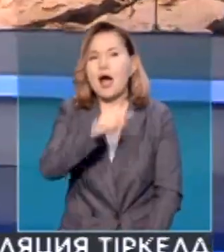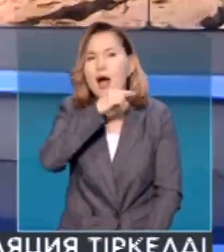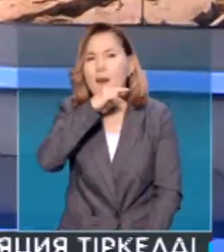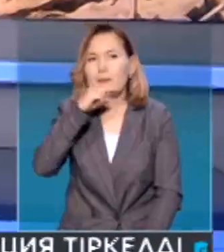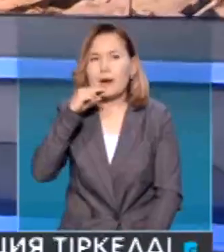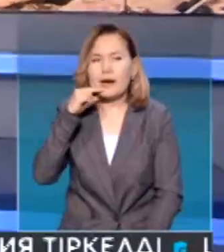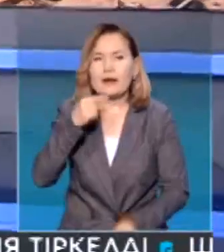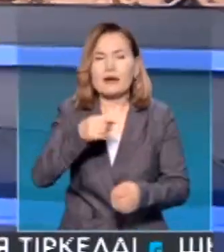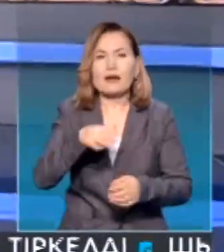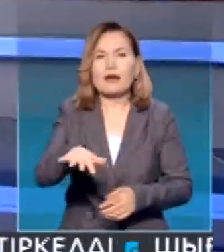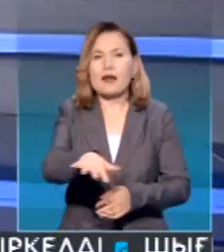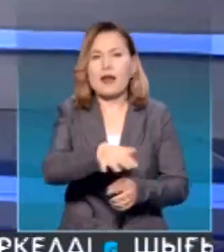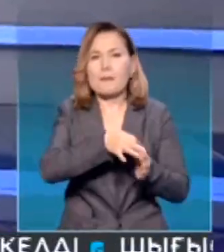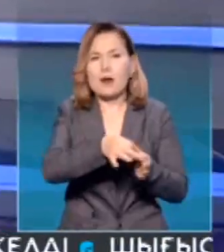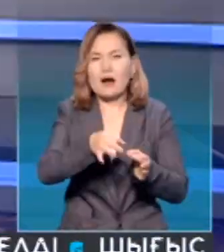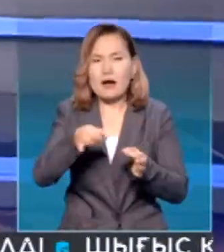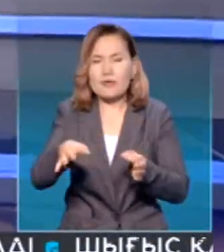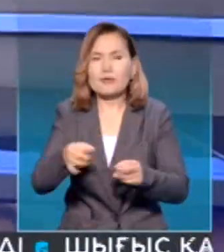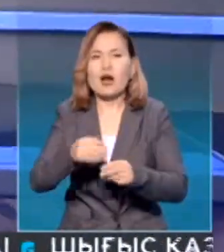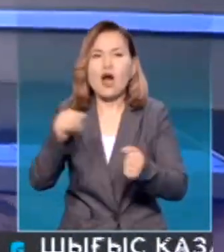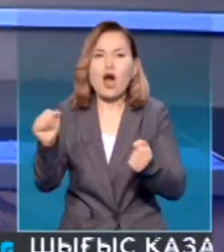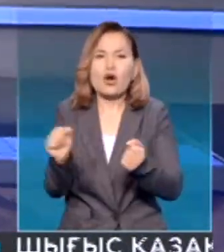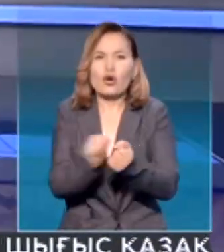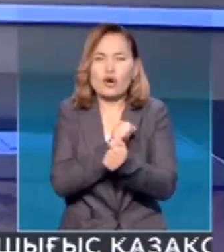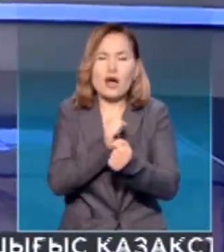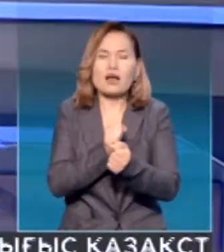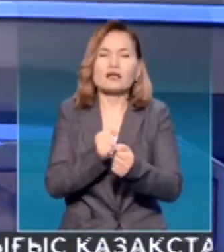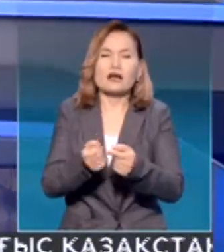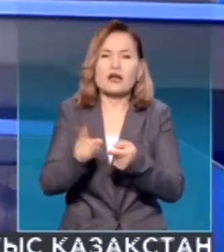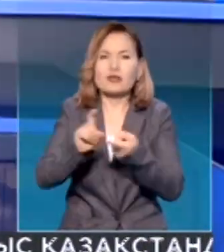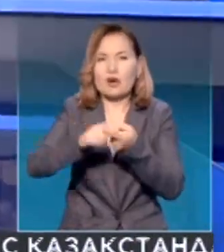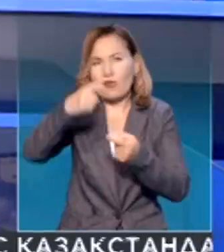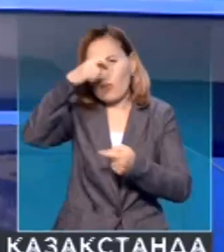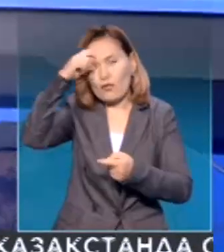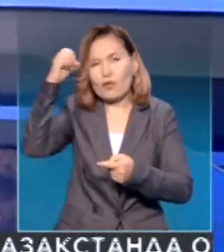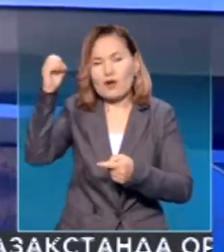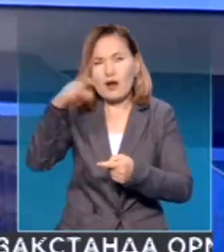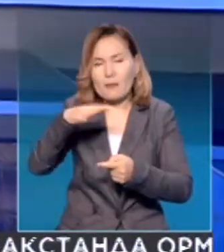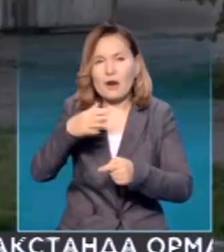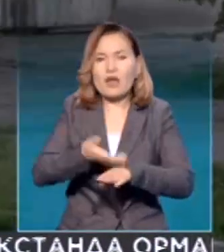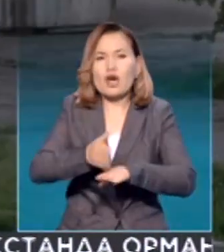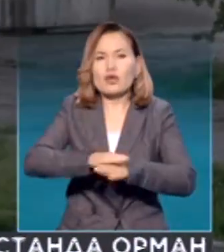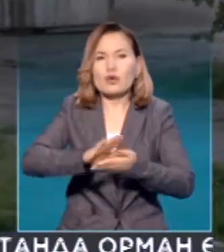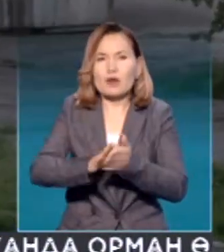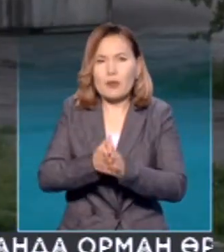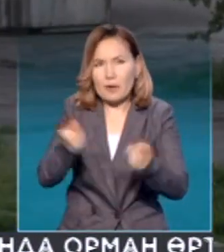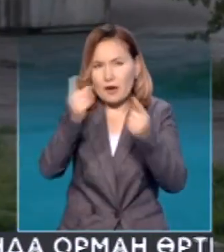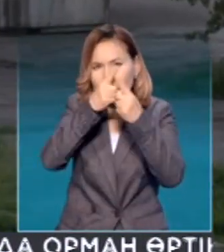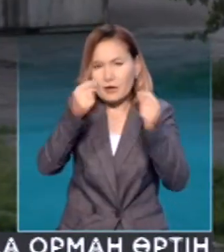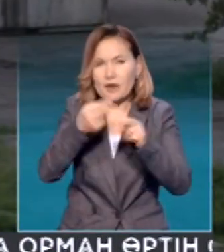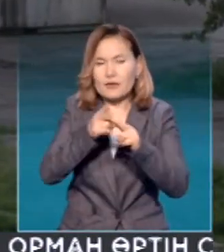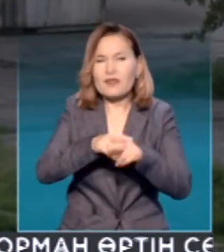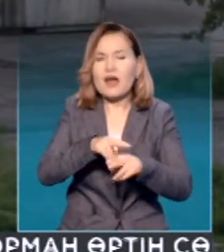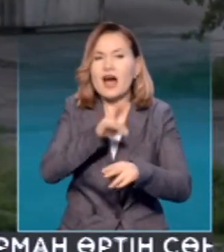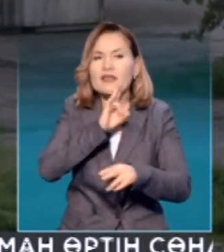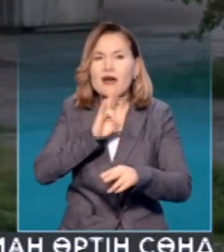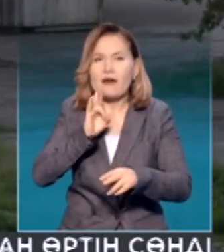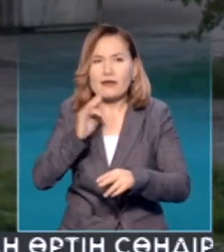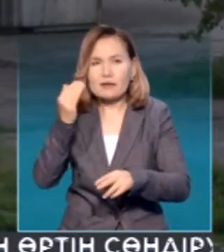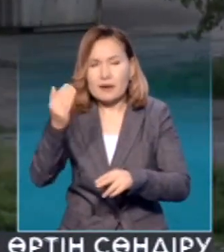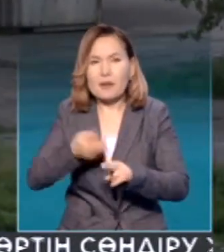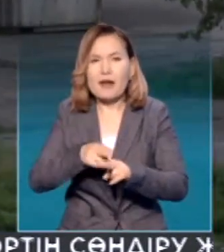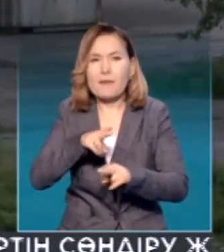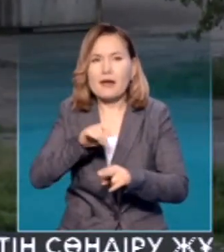Ресейдің бірқатар аймағында құрғақшылыққа байланысты төтенше жағдай режимі жарияланды. Удмуртия, Новосібір және Перімде